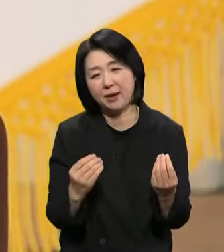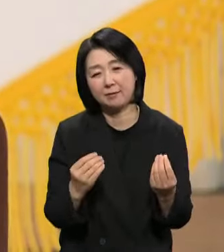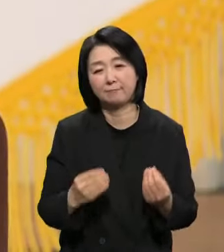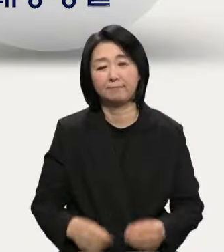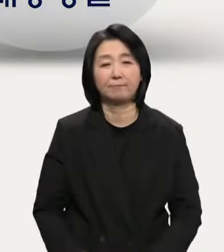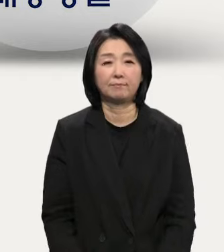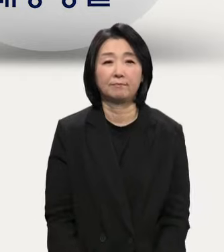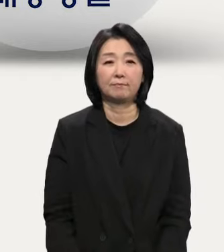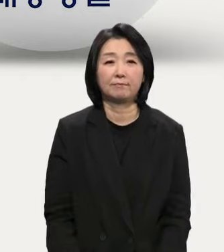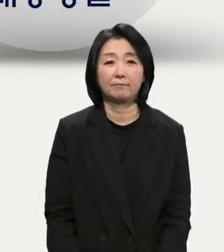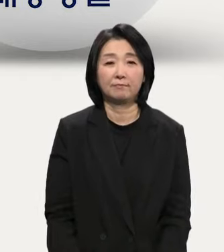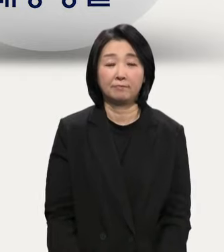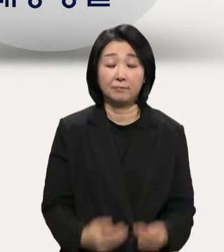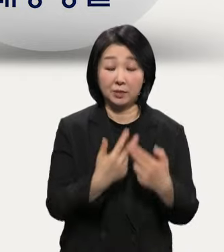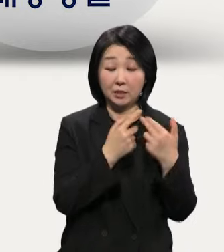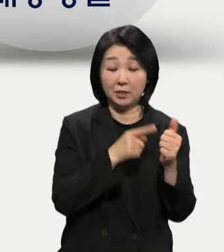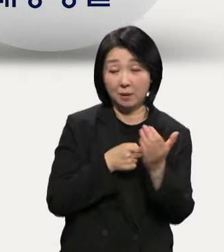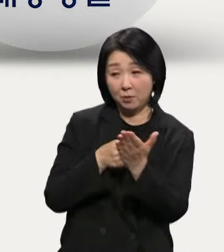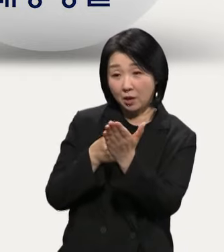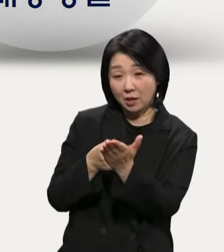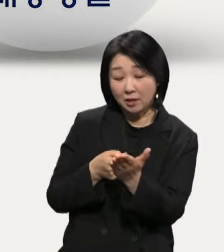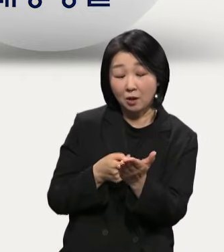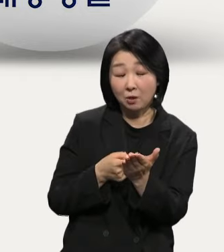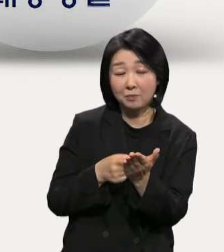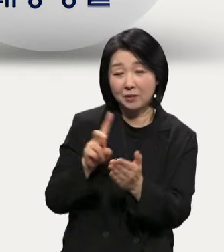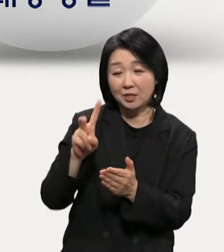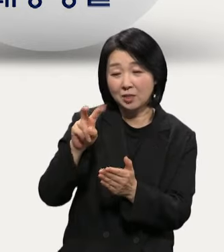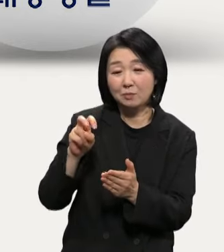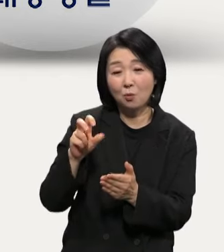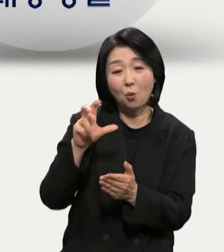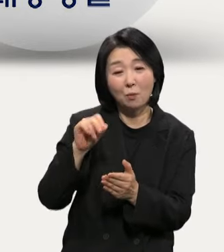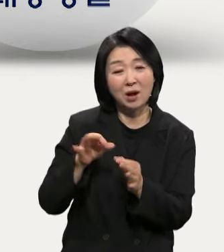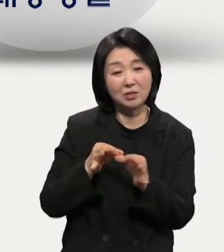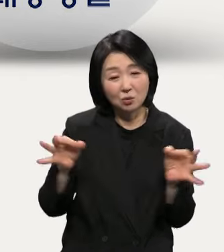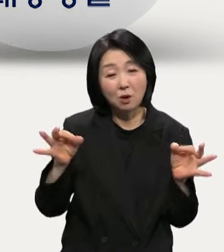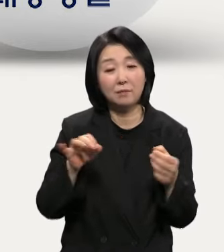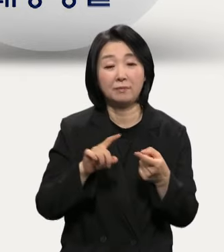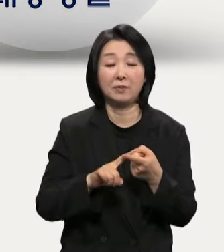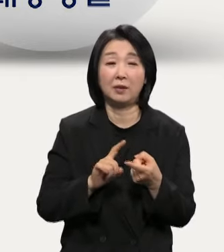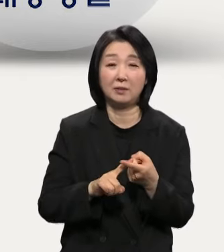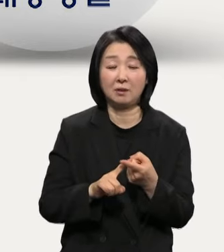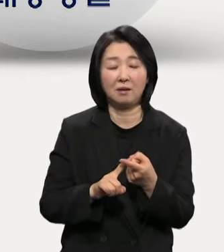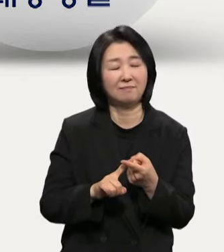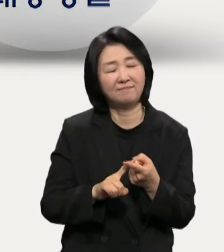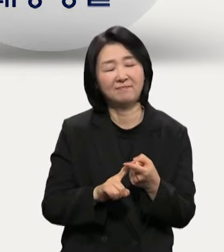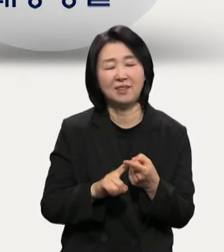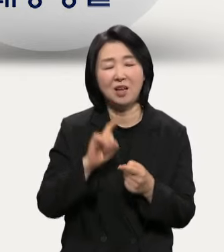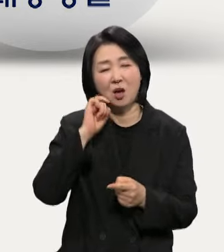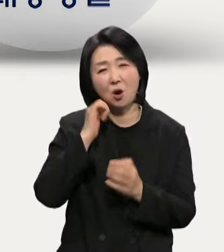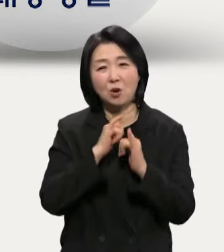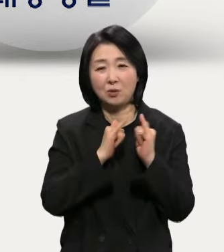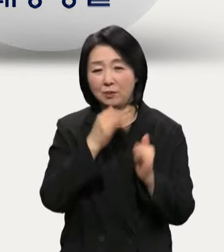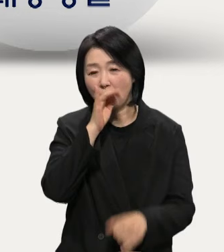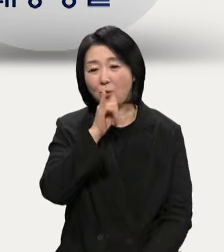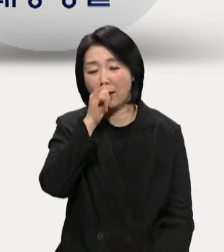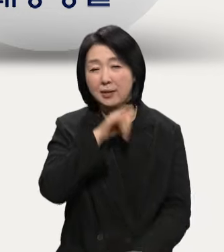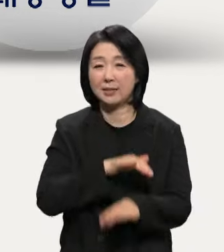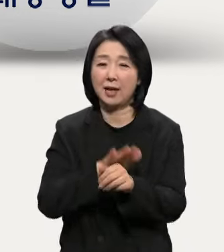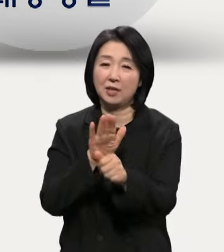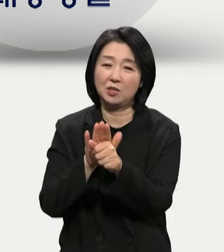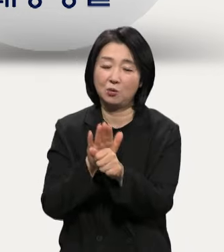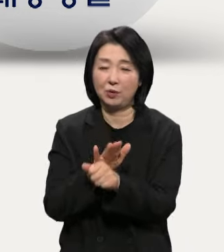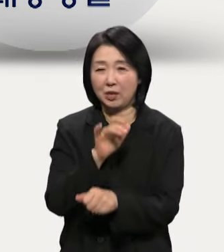전해집니다. 이 대표가 제안한 전 국민 25만 원 지원금에 대해선 더 어려운 분을 효과적으로 지원하는